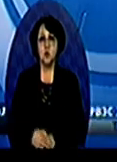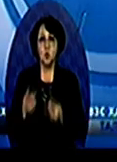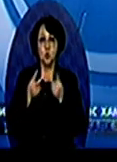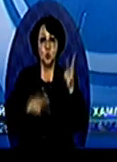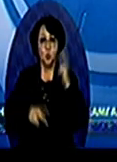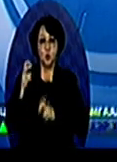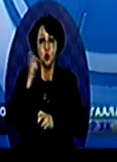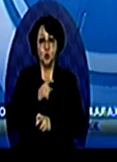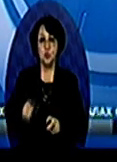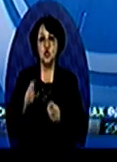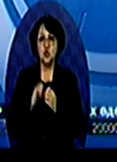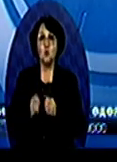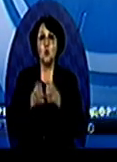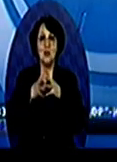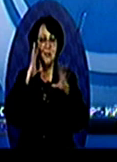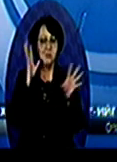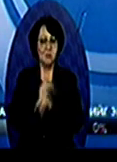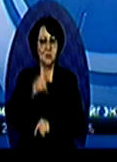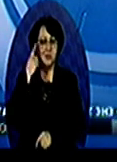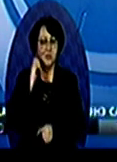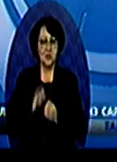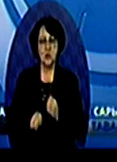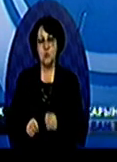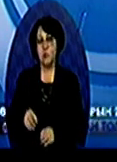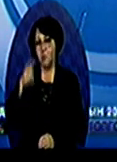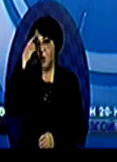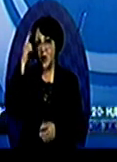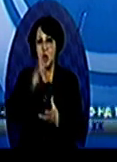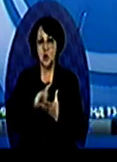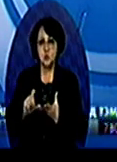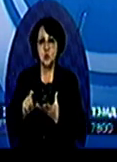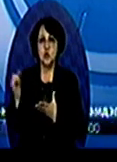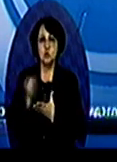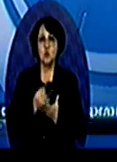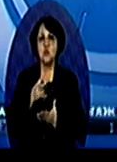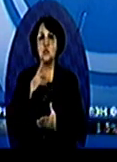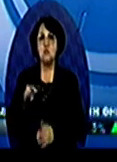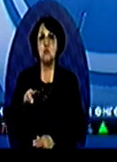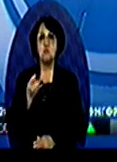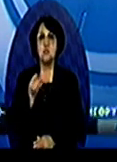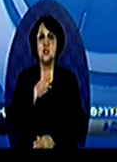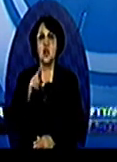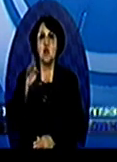үндэсний үйлдвэрлэгчдийн хийсэн бүтээгдэхүүнийг олон нийтэд сурталчлах зорилгоор Монгол Экспорт Экспо үйлчлэн өнөөдөр Мишель Экспо төв нэгтлээ.